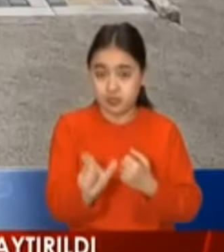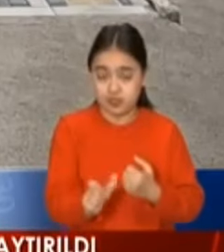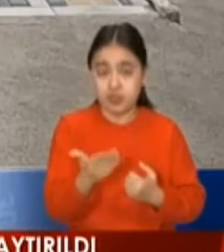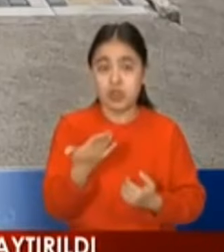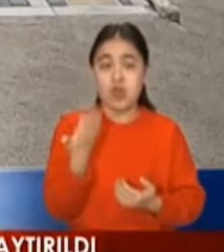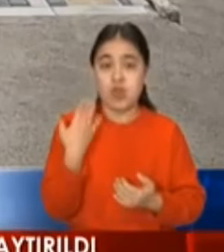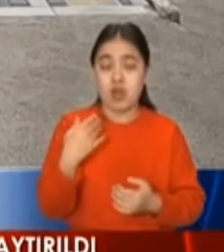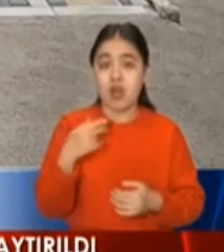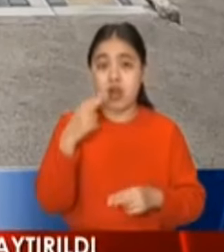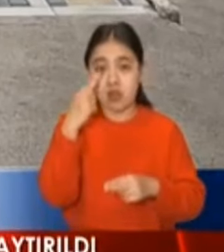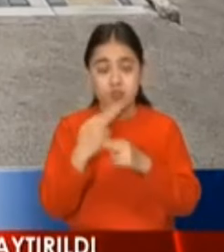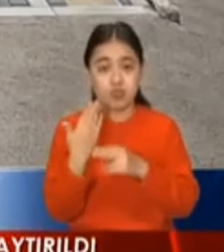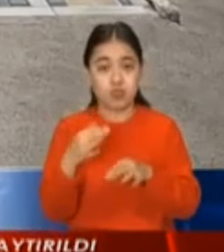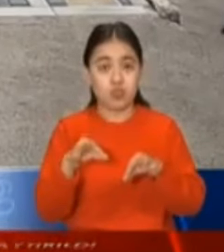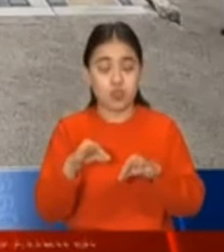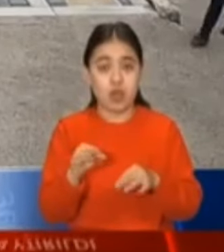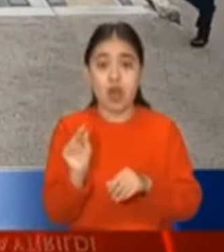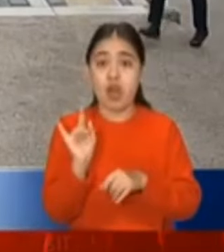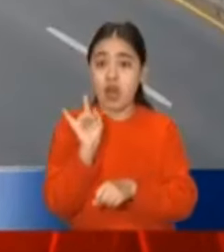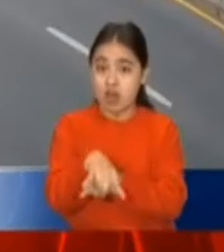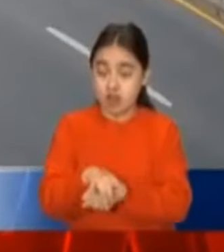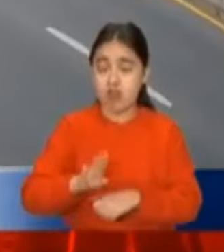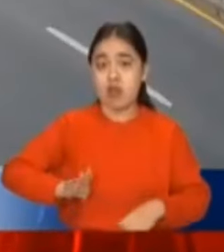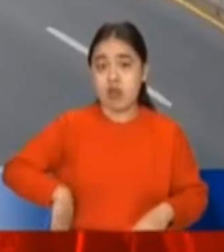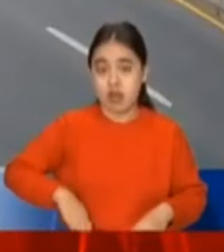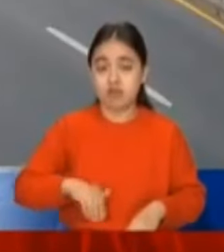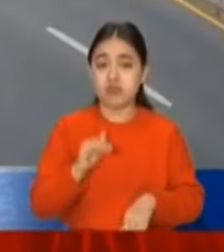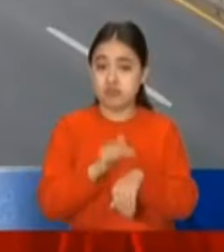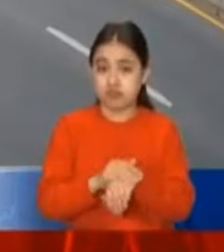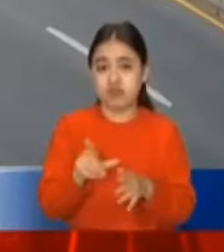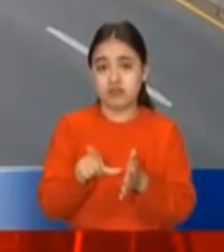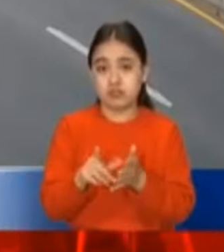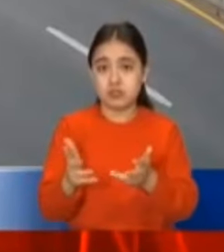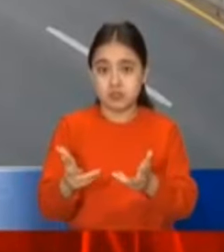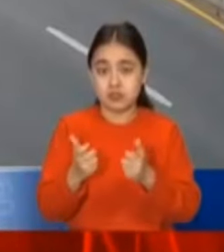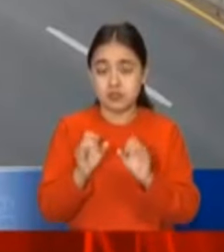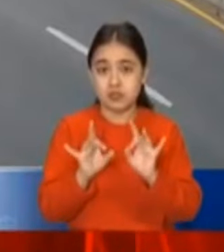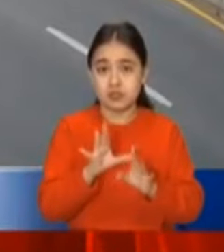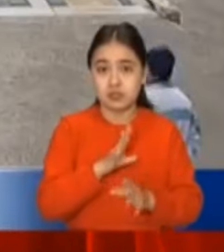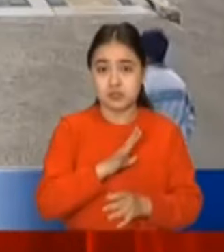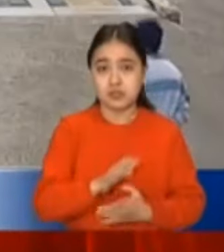avtomashina akasiga tegishli deya yolg'on so'zlab, keyinroq aslida ijaraga olganini bildirdi.